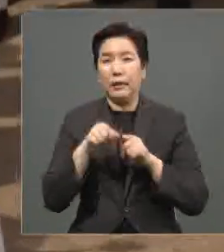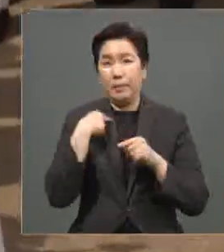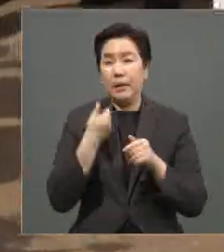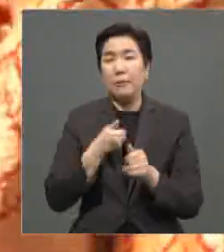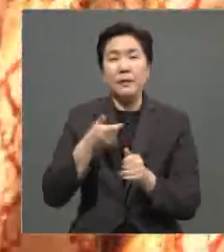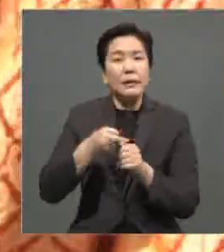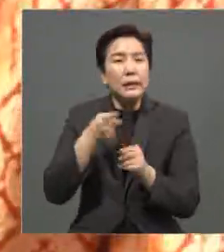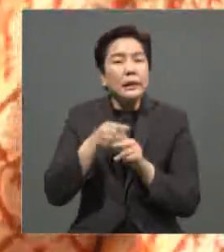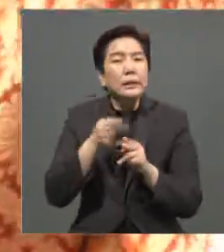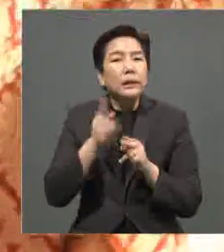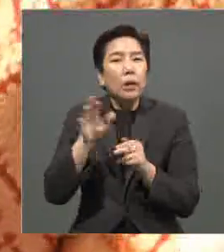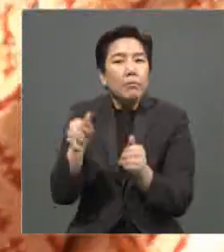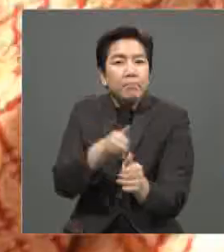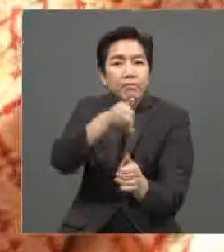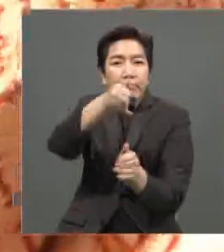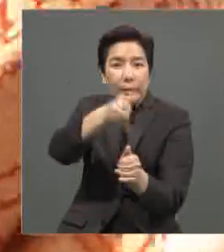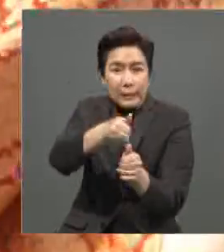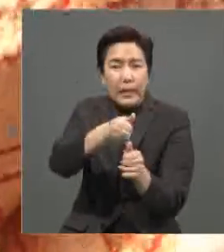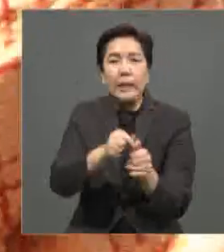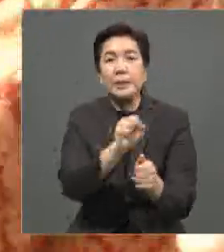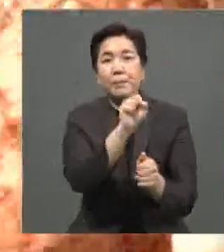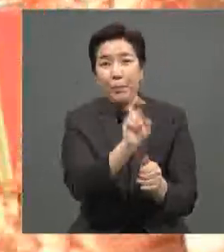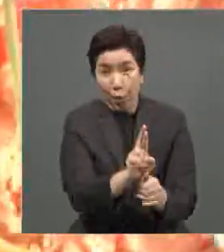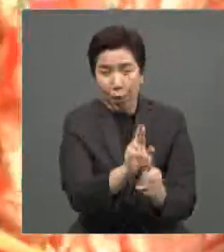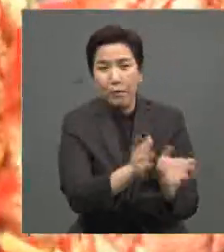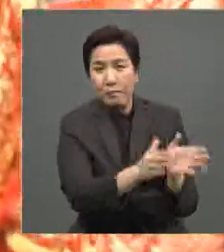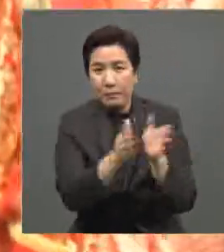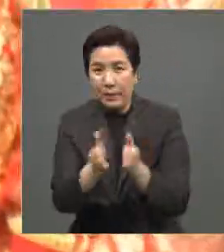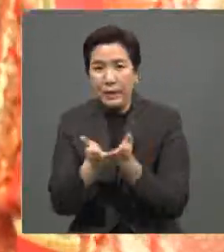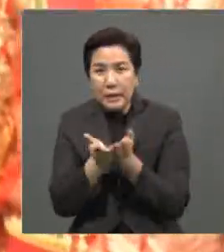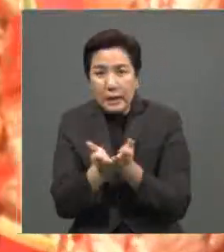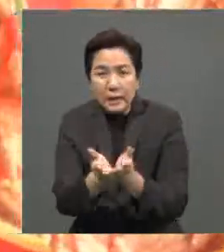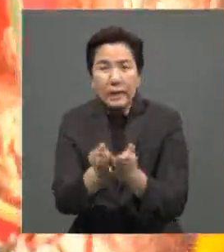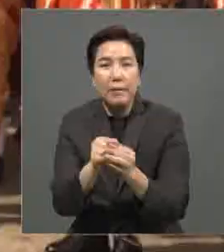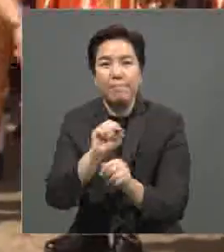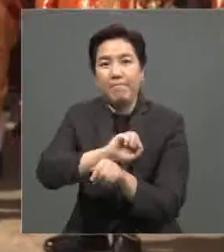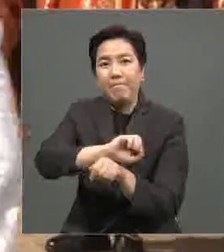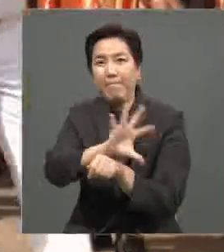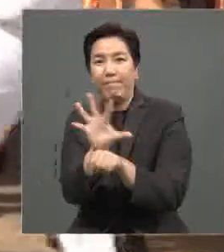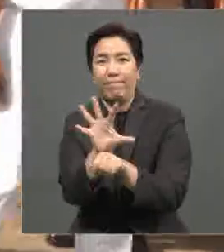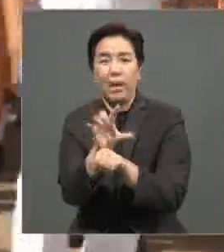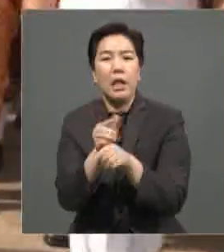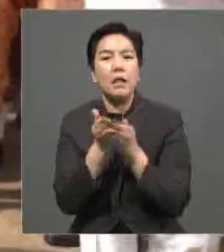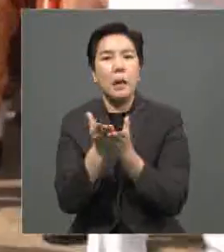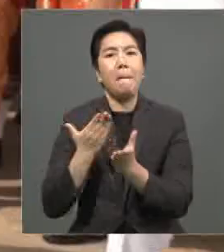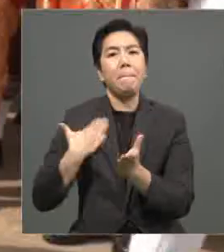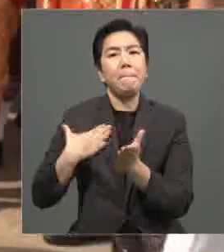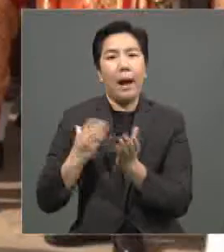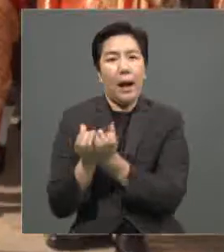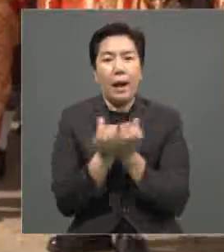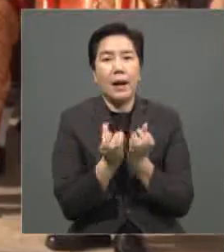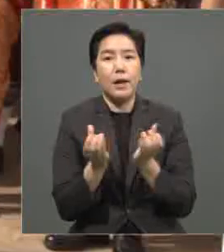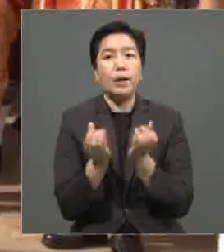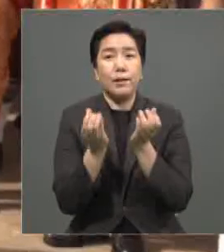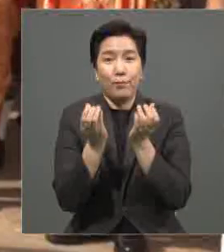งสุวรรณรัชกาลที่9เป็นเรือพระที่นั่งสำรองเรือพระที่นั่งอนันตนาคราชเรืออัญเชิญผ้าพระกฐินประดิษ